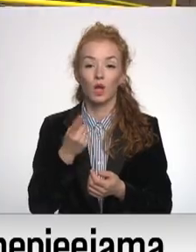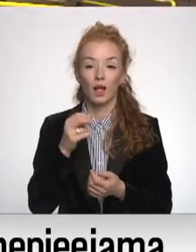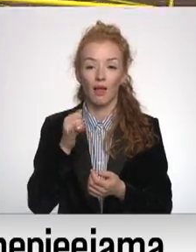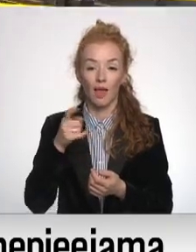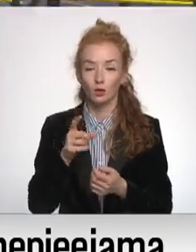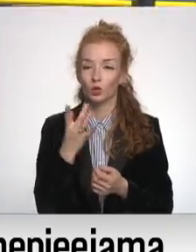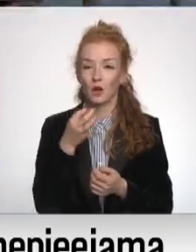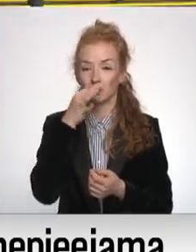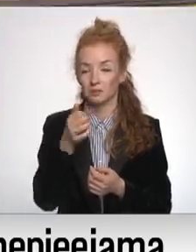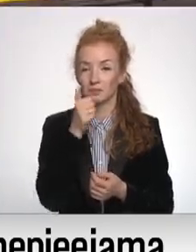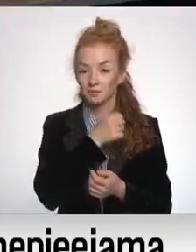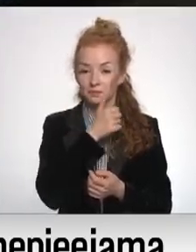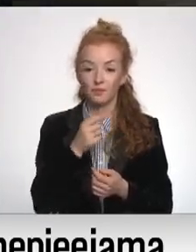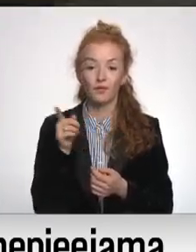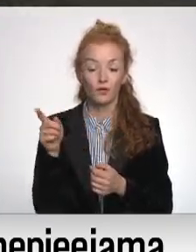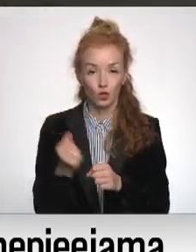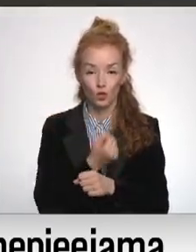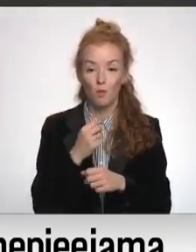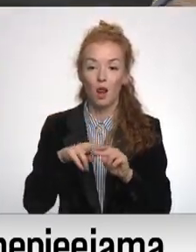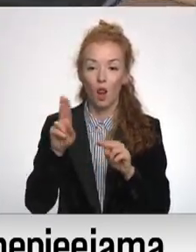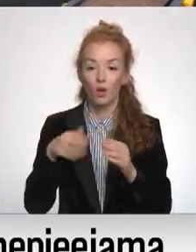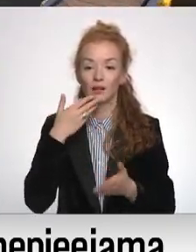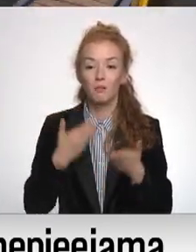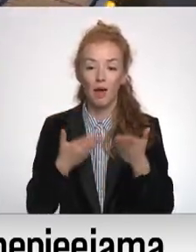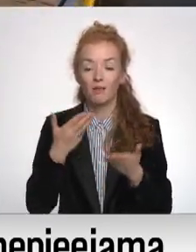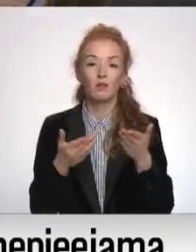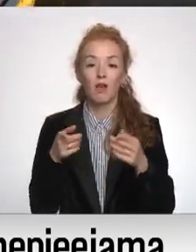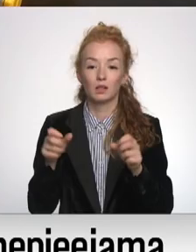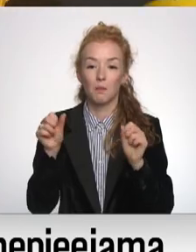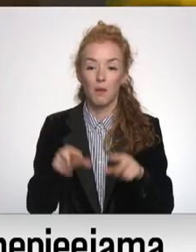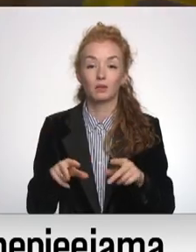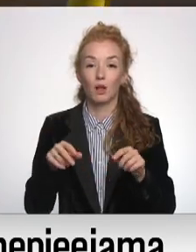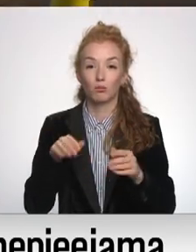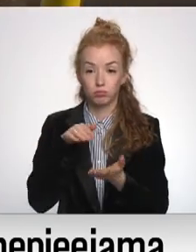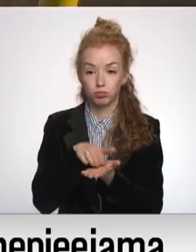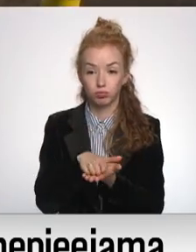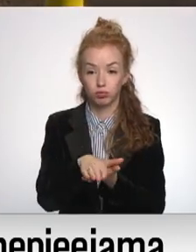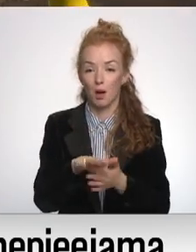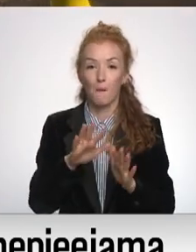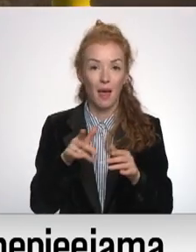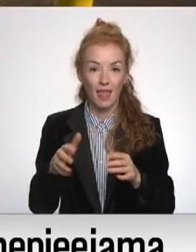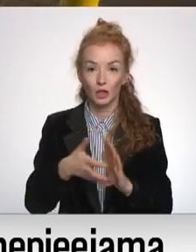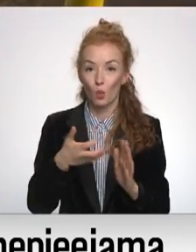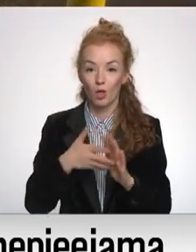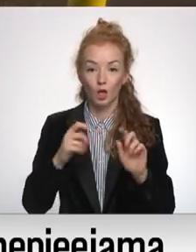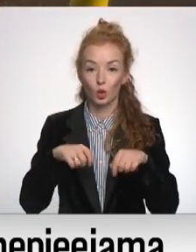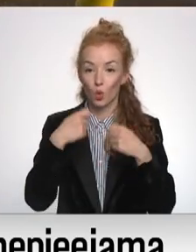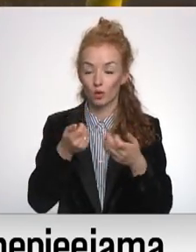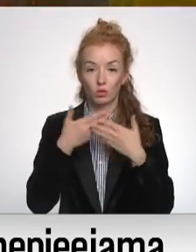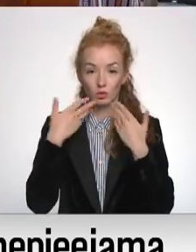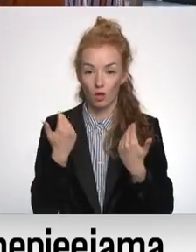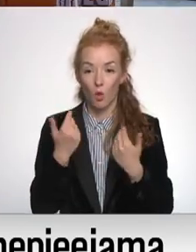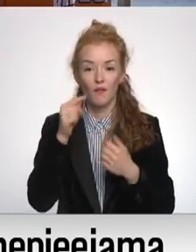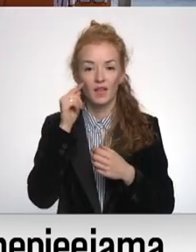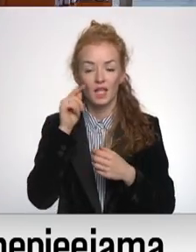atsakoties nosaukt. Viņš Silvijai tomēr ļauj izmēģināt uzstādīto, bet eksploatācijā nenodoto iekārtu. Vīrietis